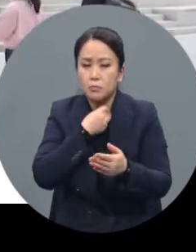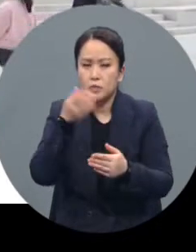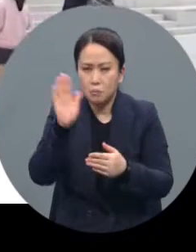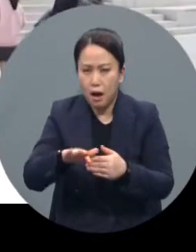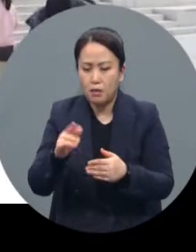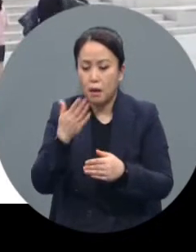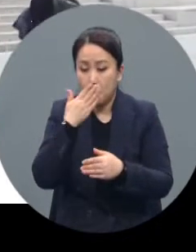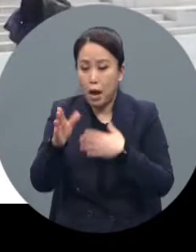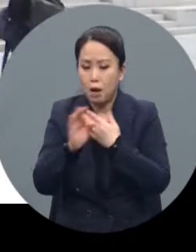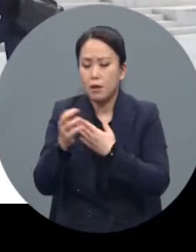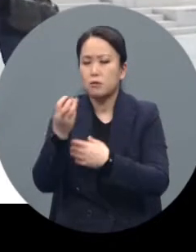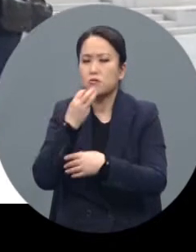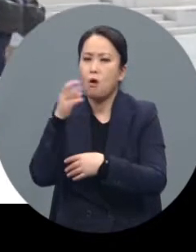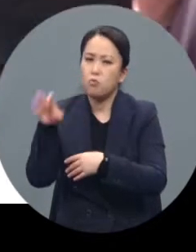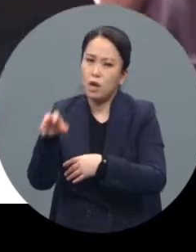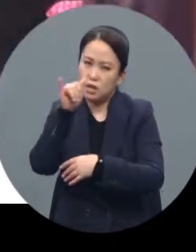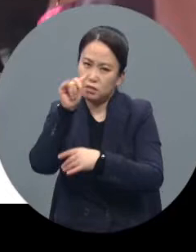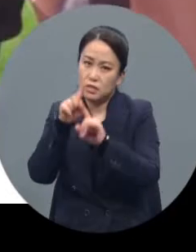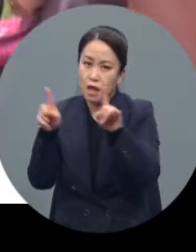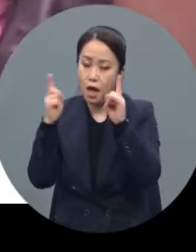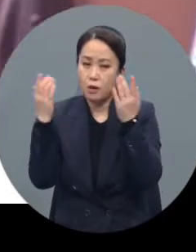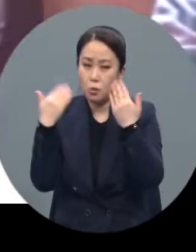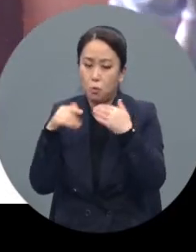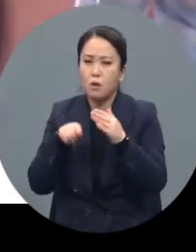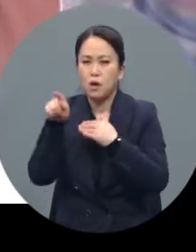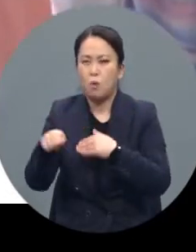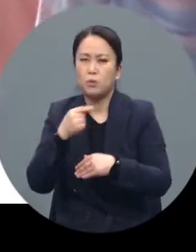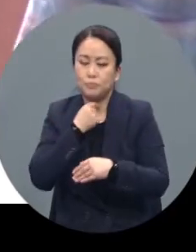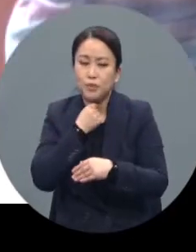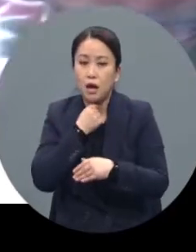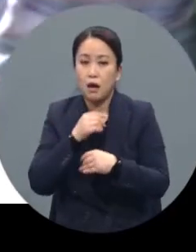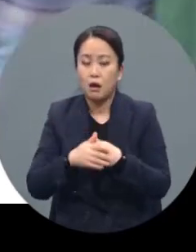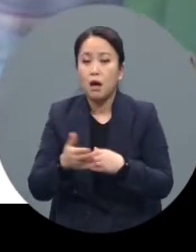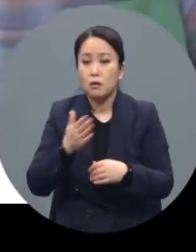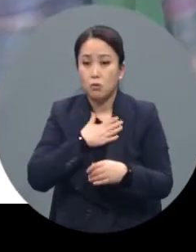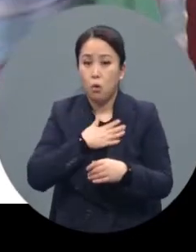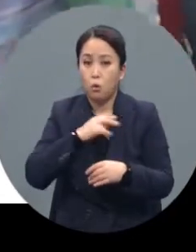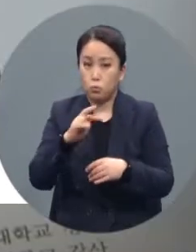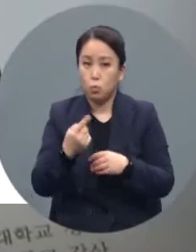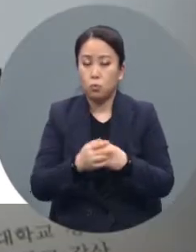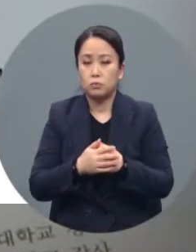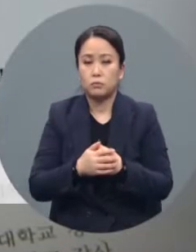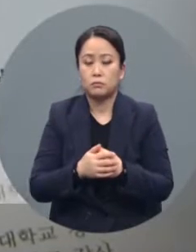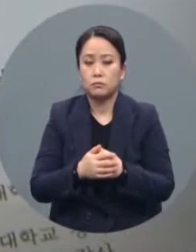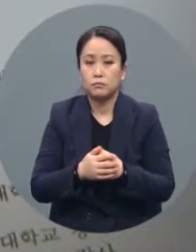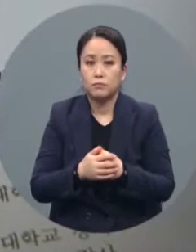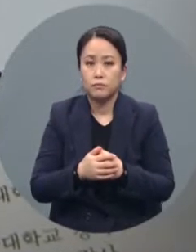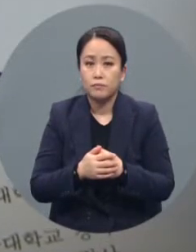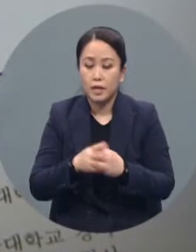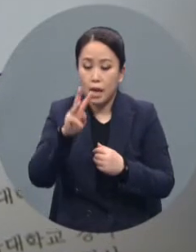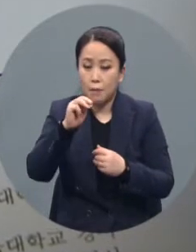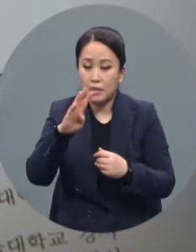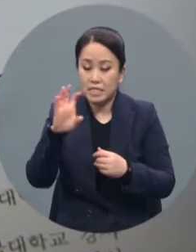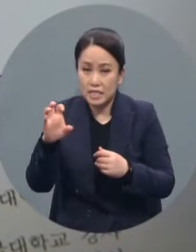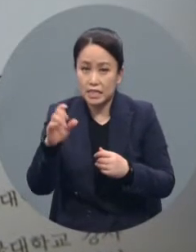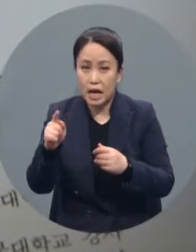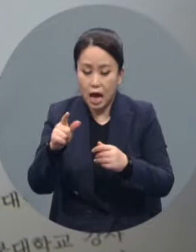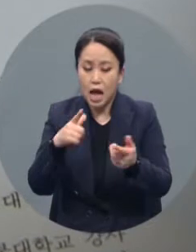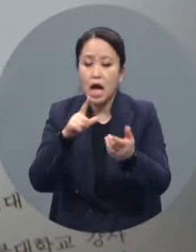있는 대학을 가고 싶어 하고 있긴 합니다. 저 같은 경우도 MBC가 부경대